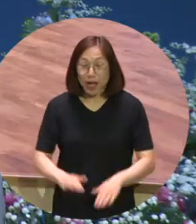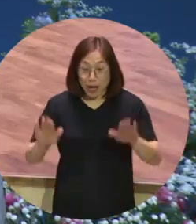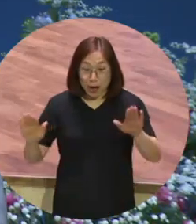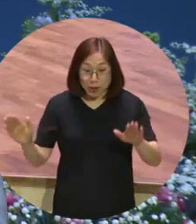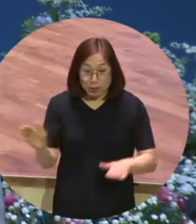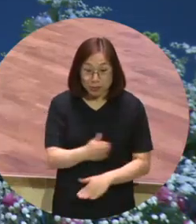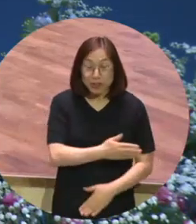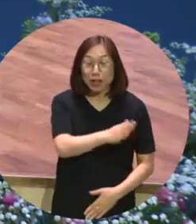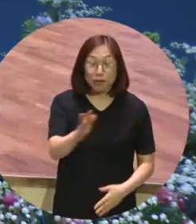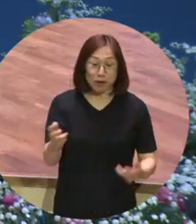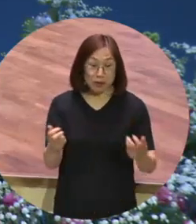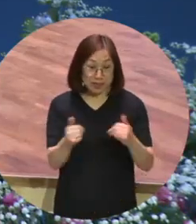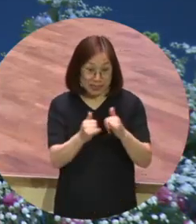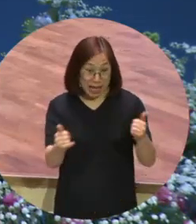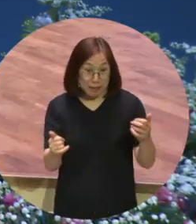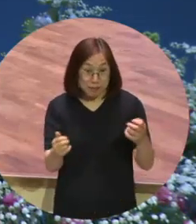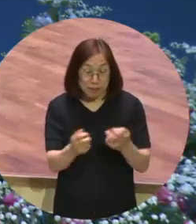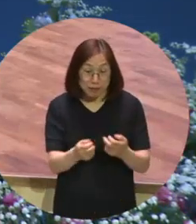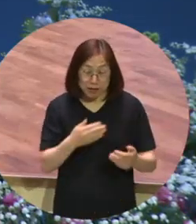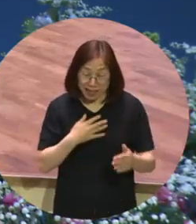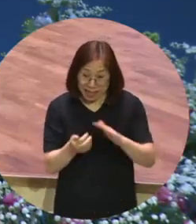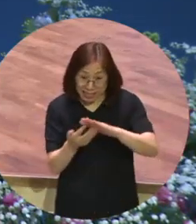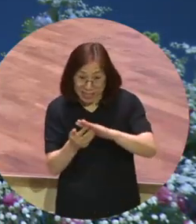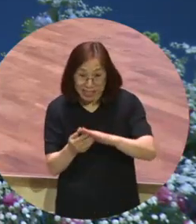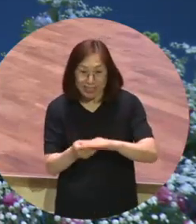오늘부터 인본주의 내려놓으시 바랍니다.